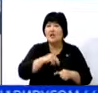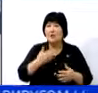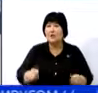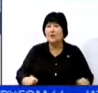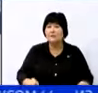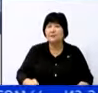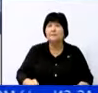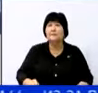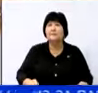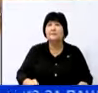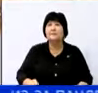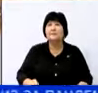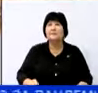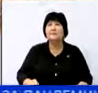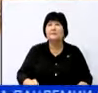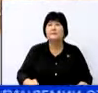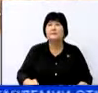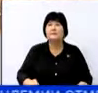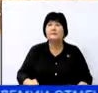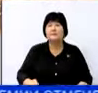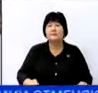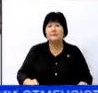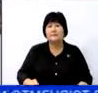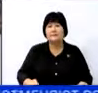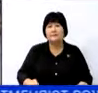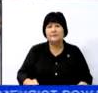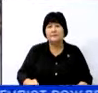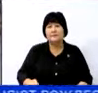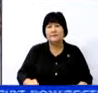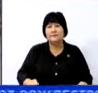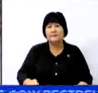Кристина Алмаскызы, Еламан Джаматов, Алмат Миндыбаев, Турихан Кужахметов, телеканал Кызылорда.